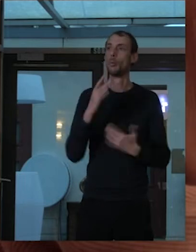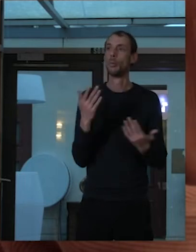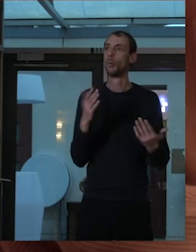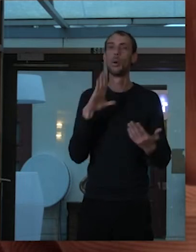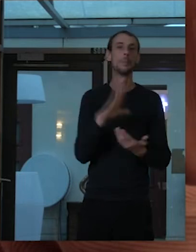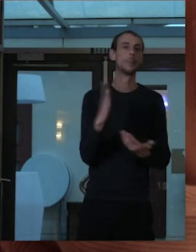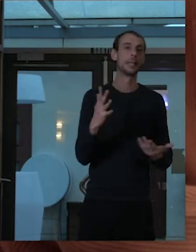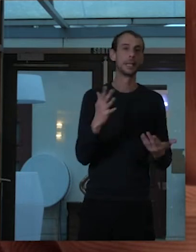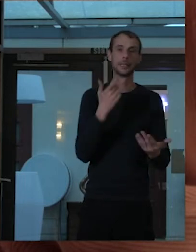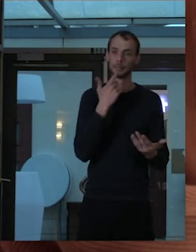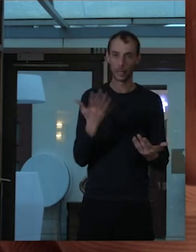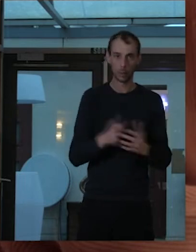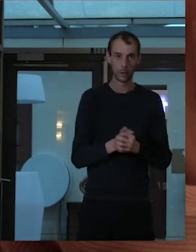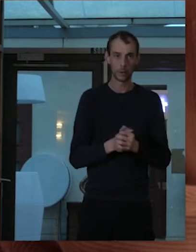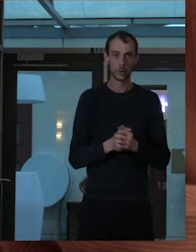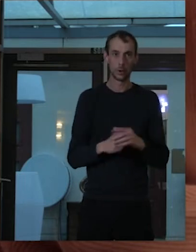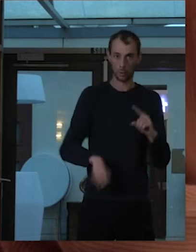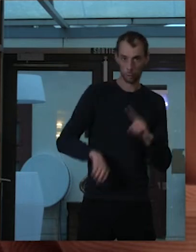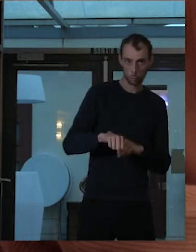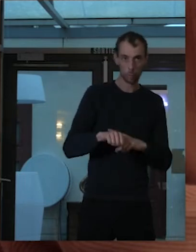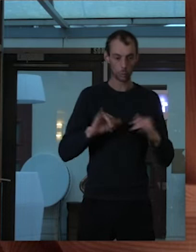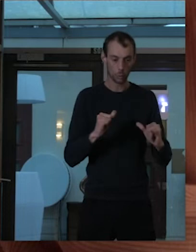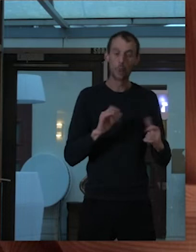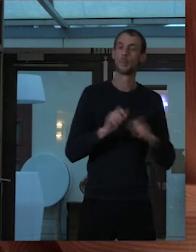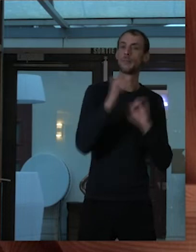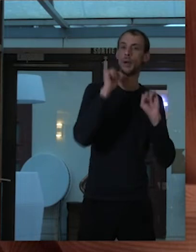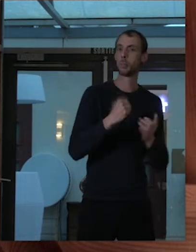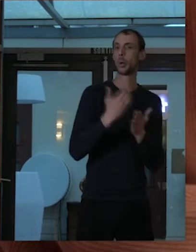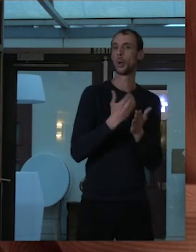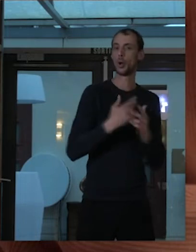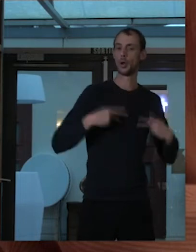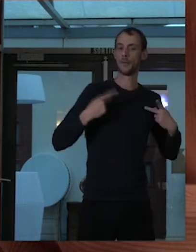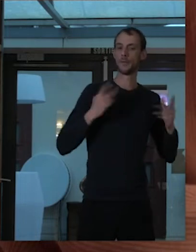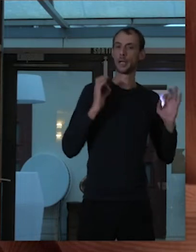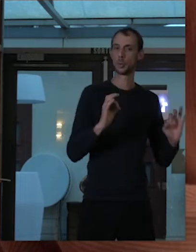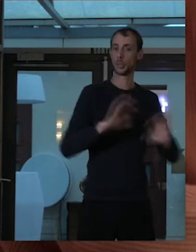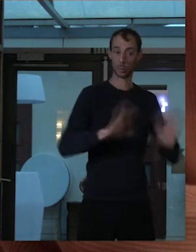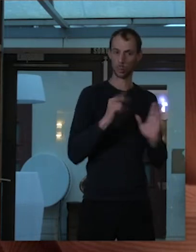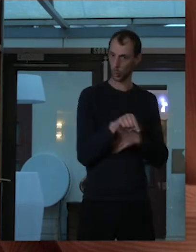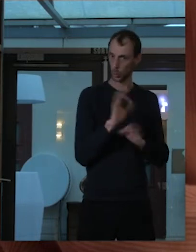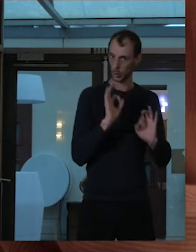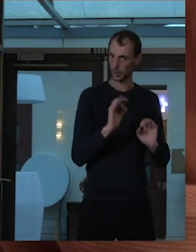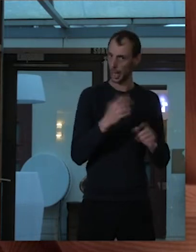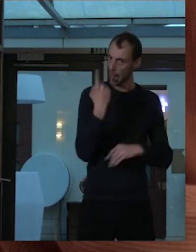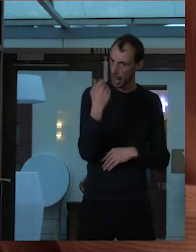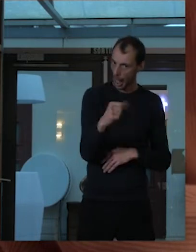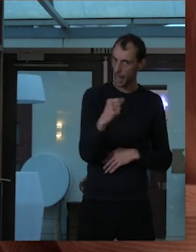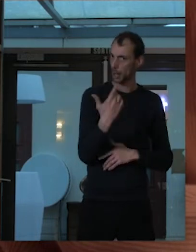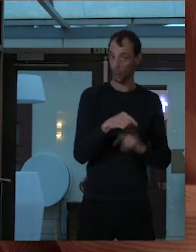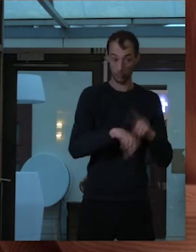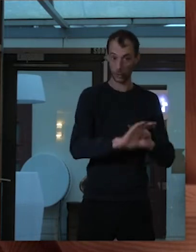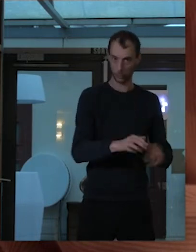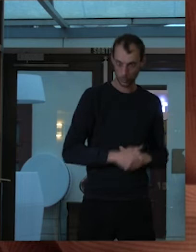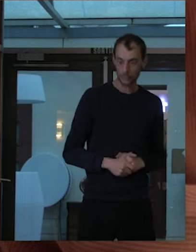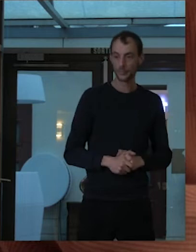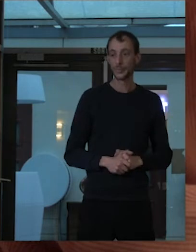c'est vivre du football. Donc, toucher un revenu qui nous permet en tout cas de vivre uniquement du football. Au Girondins, à l'heure actuelle, c'est le cas.